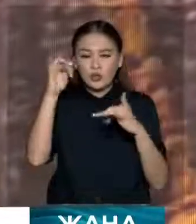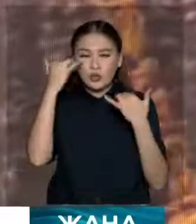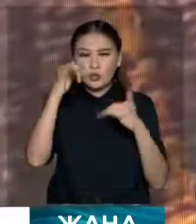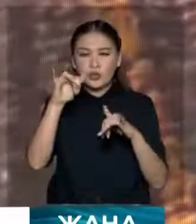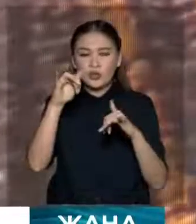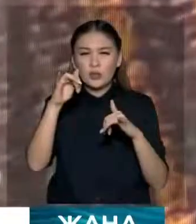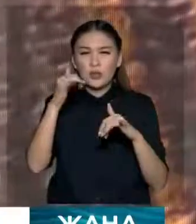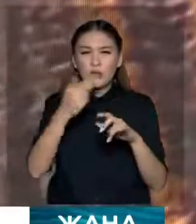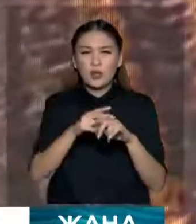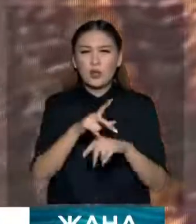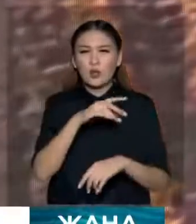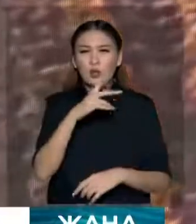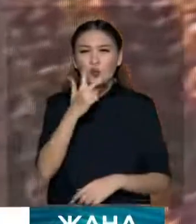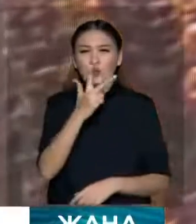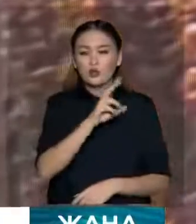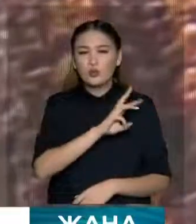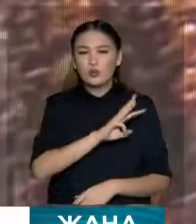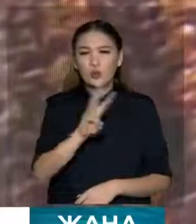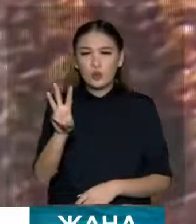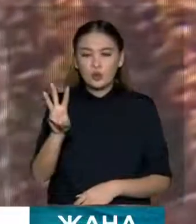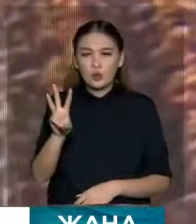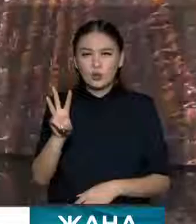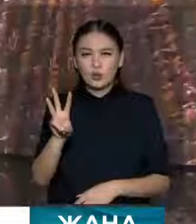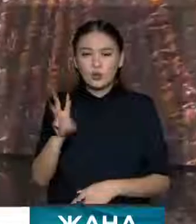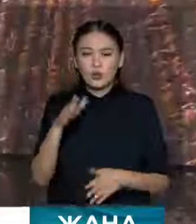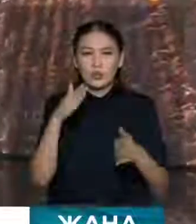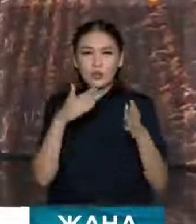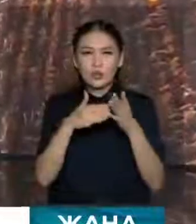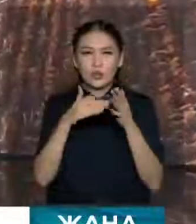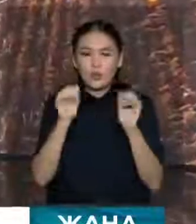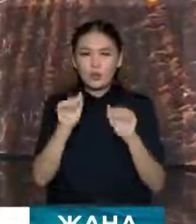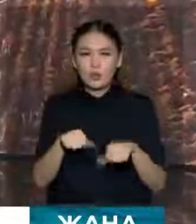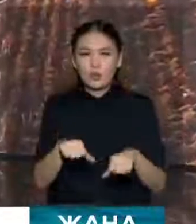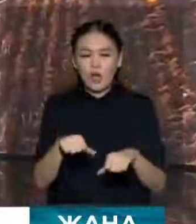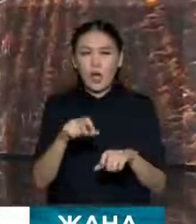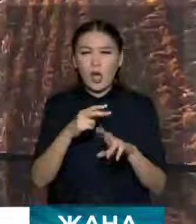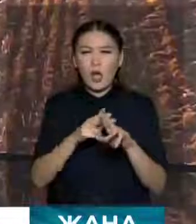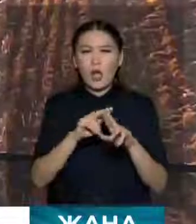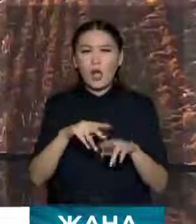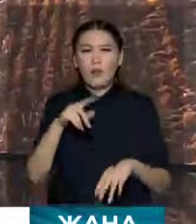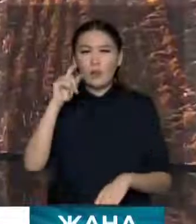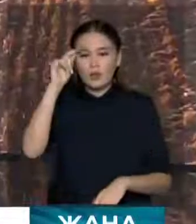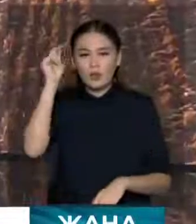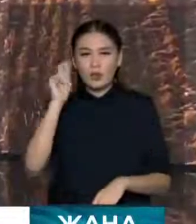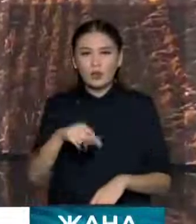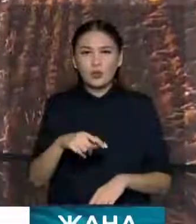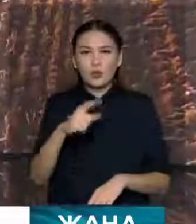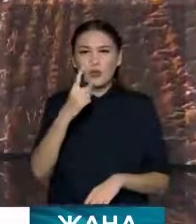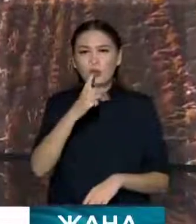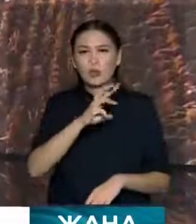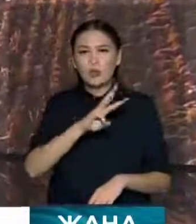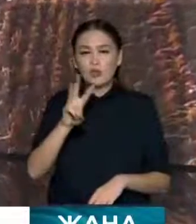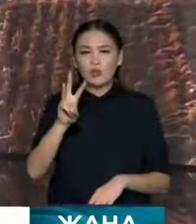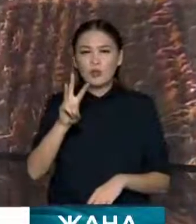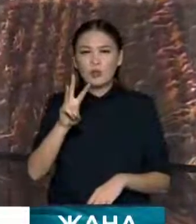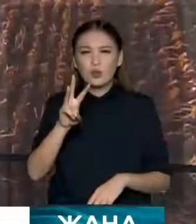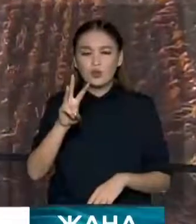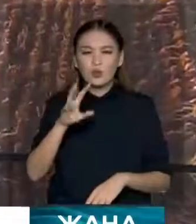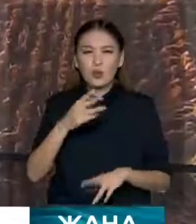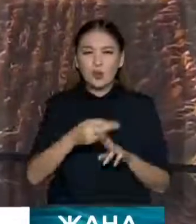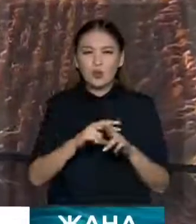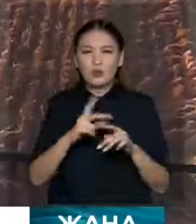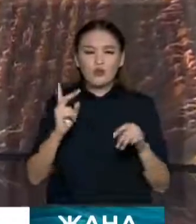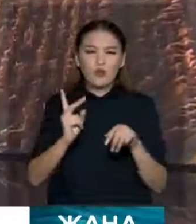саны Қазақстанда 3 миллион басқа дейін жетеді. Ал енді Беларусияда 1,5 миллион. Яғни бізге қарағанда екі есе